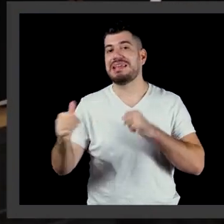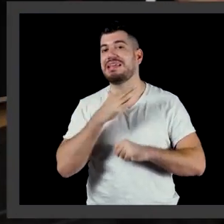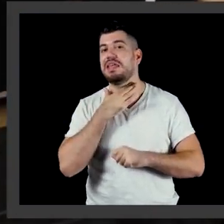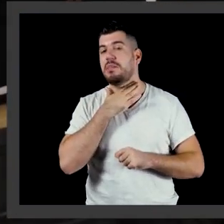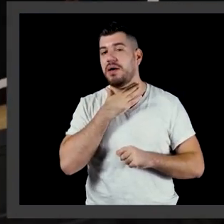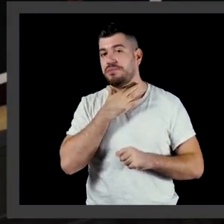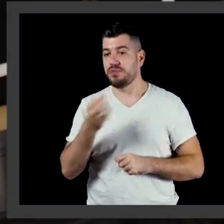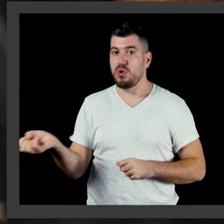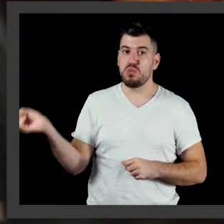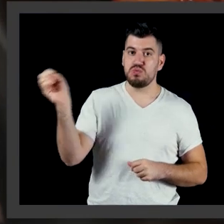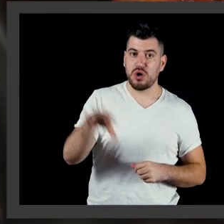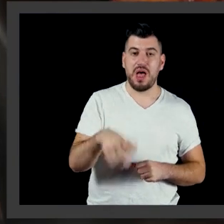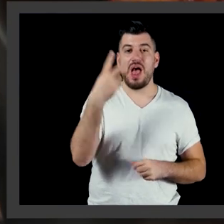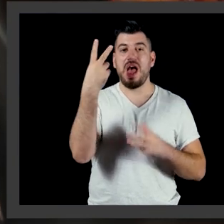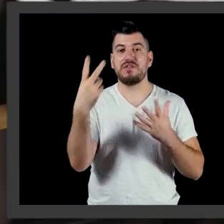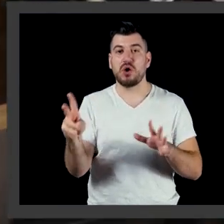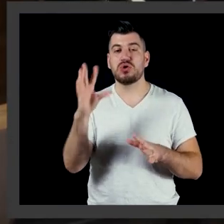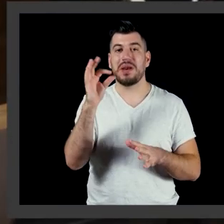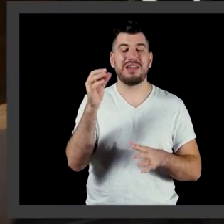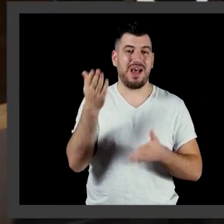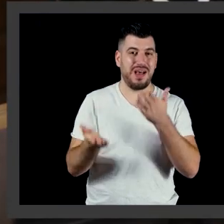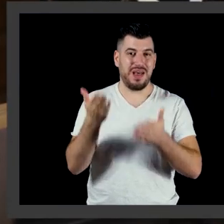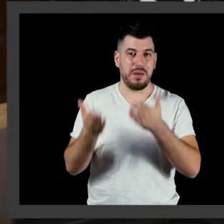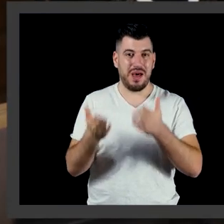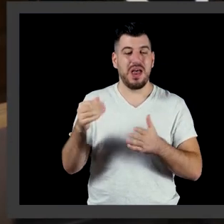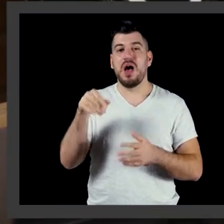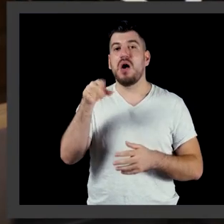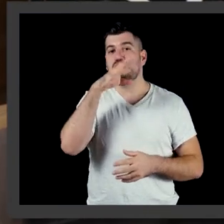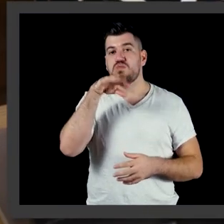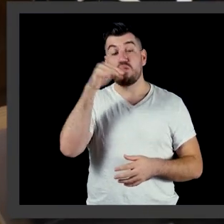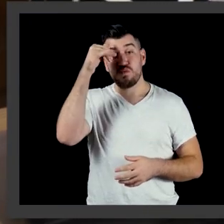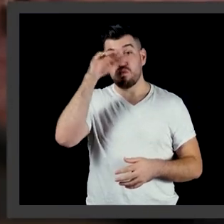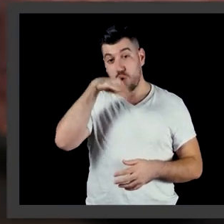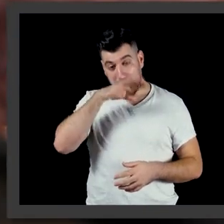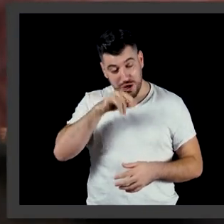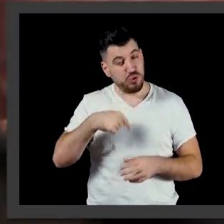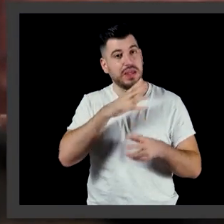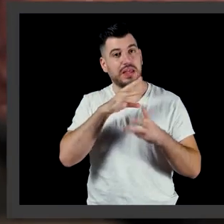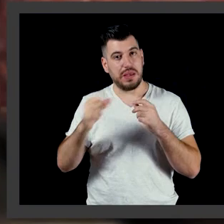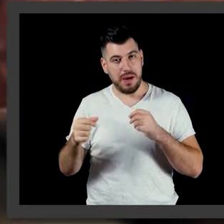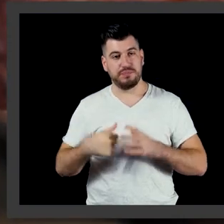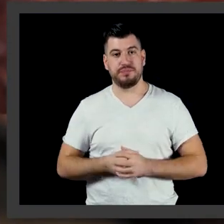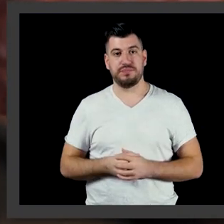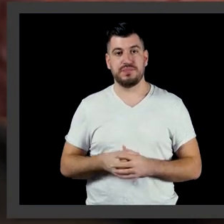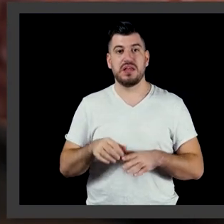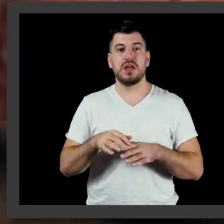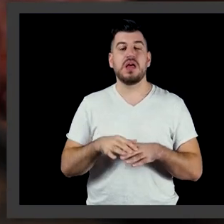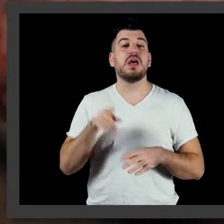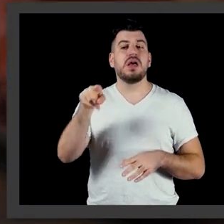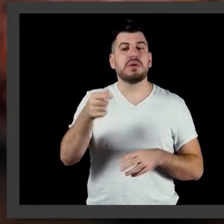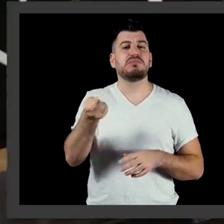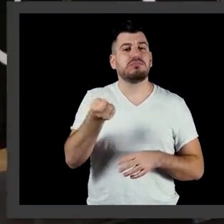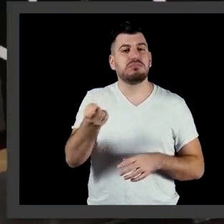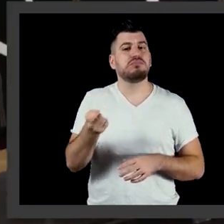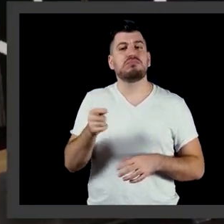Προσθέτουμε 750 γραμμάρια μοσχαρίσκο κιμά και το σπάμε συνεχώς με μία κουτάλα. Σοτάρουμε μέχρι να πάρει χρώμα